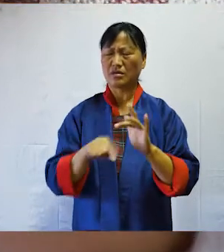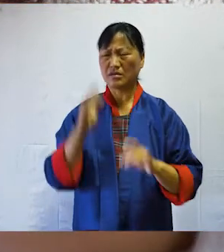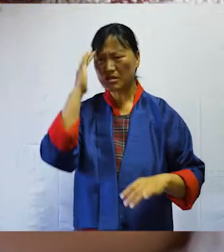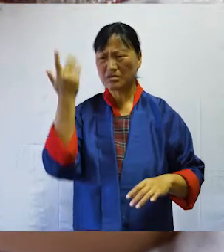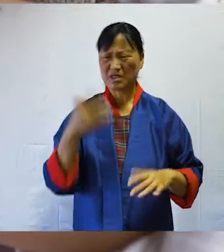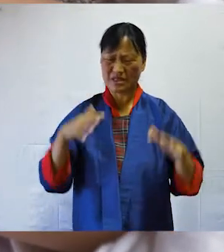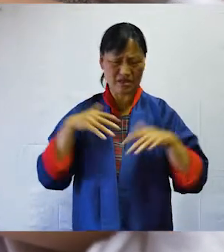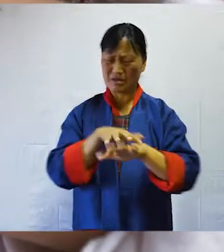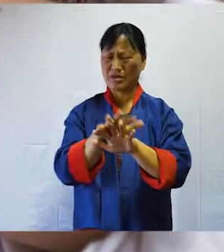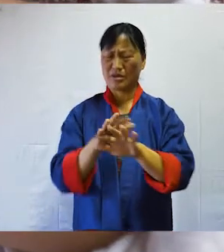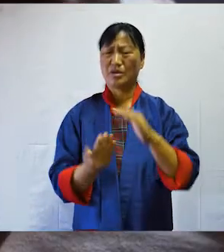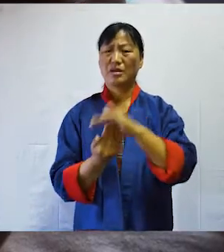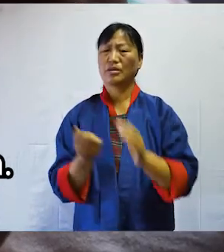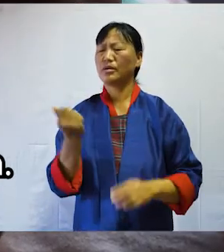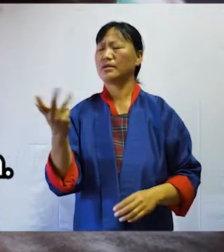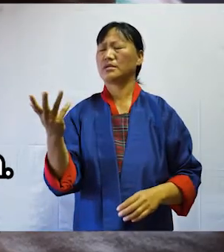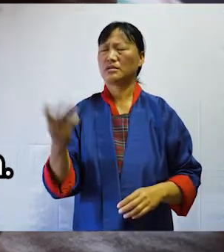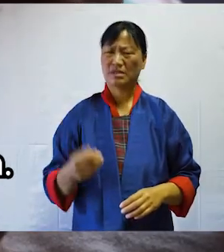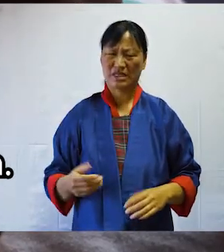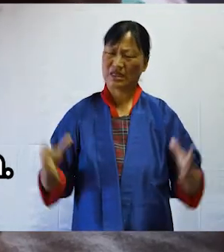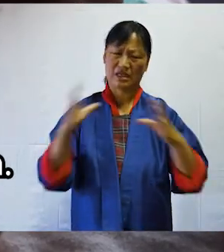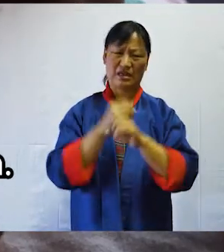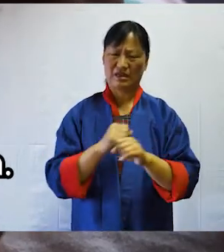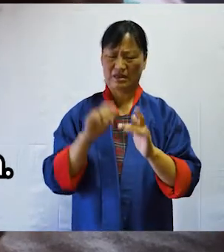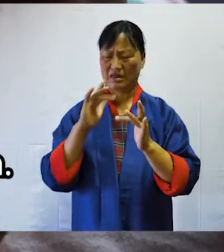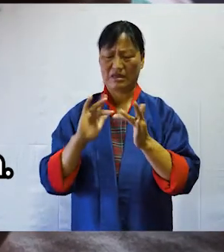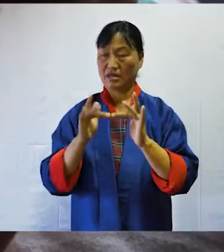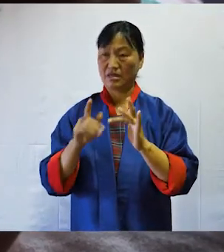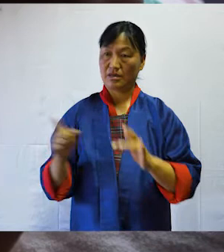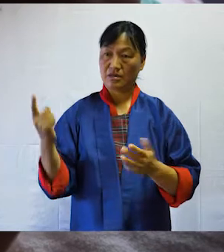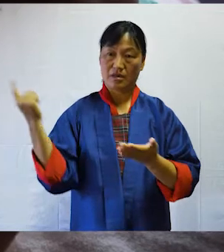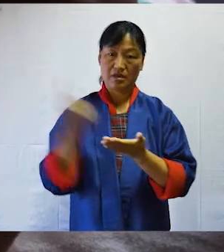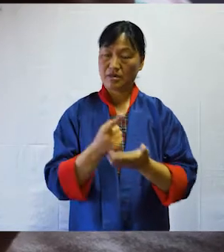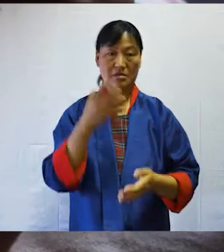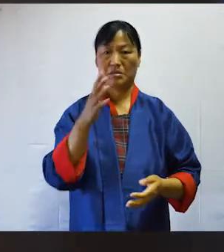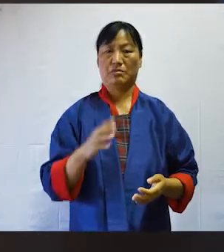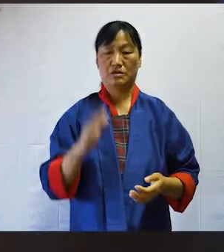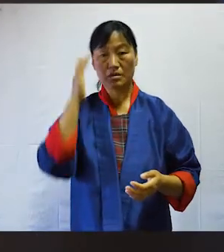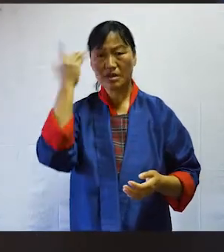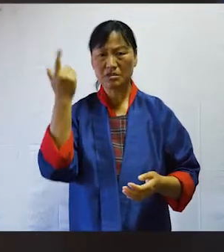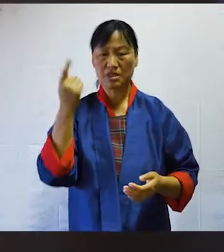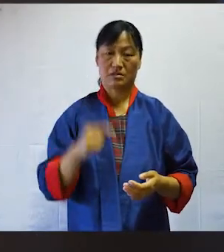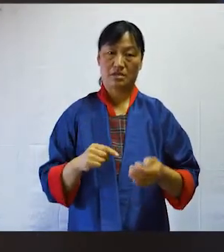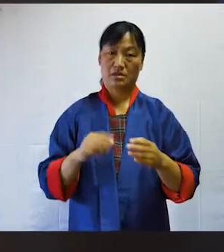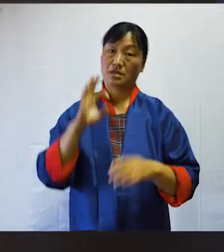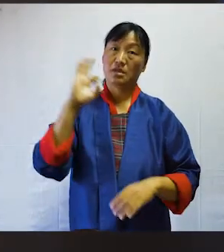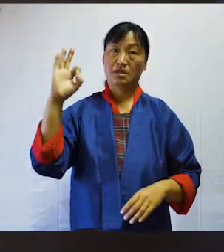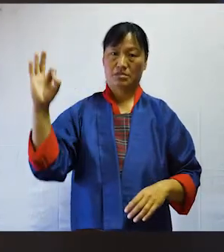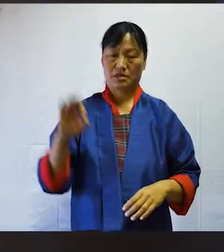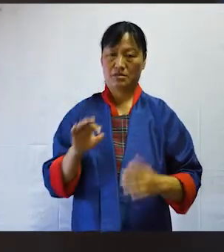चाहिँ अब यति छैन देयर आर फ्यु स्कुल इन्क्लुसिभ स्कुल फ्यु छ नि सबै नानी एडमिसन लिन सक्दैन लियो भने पनि फेरि माइल्ड